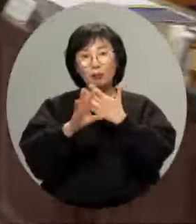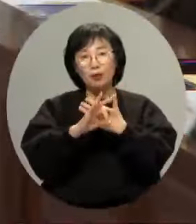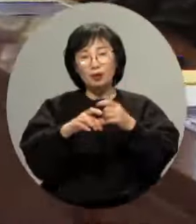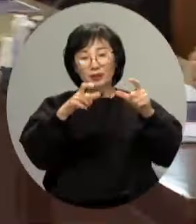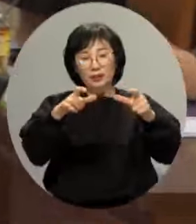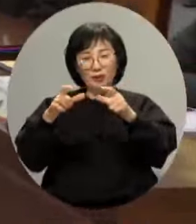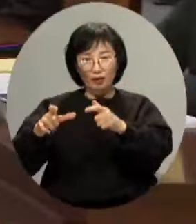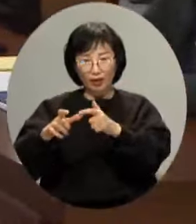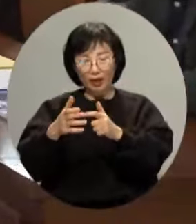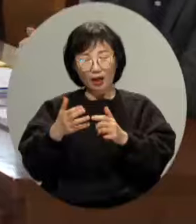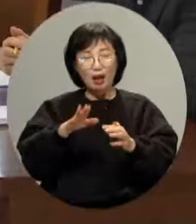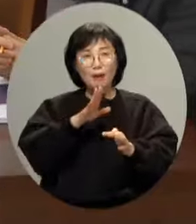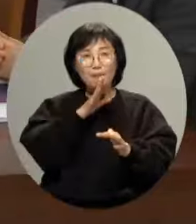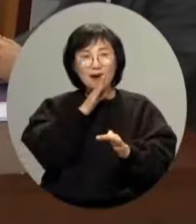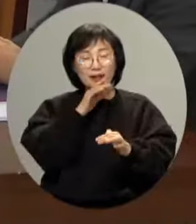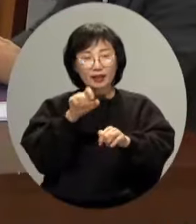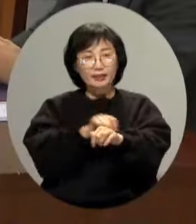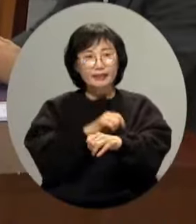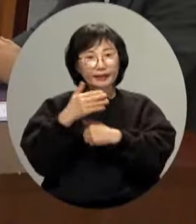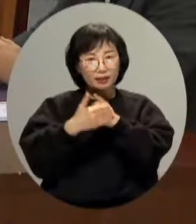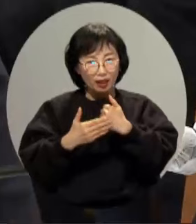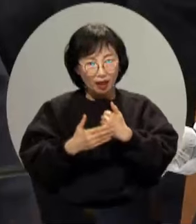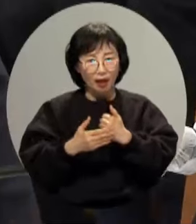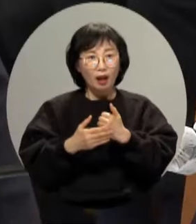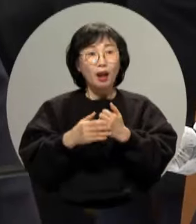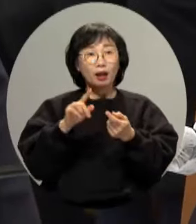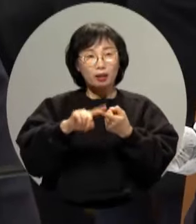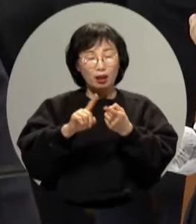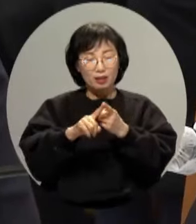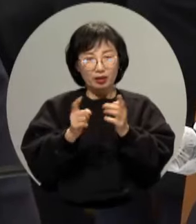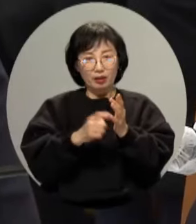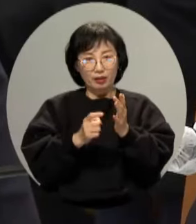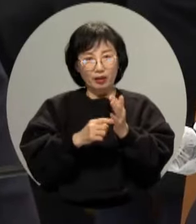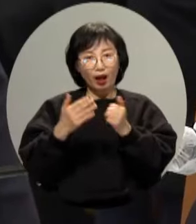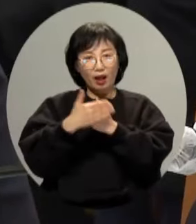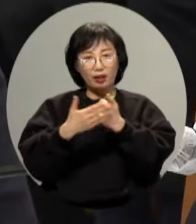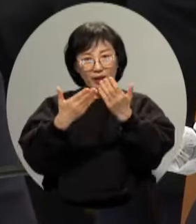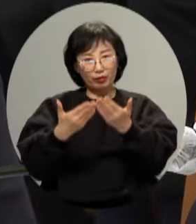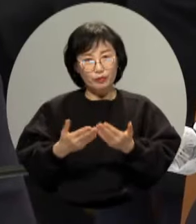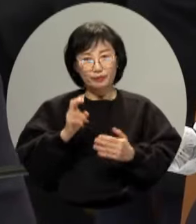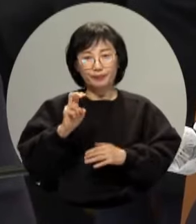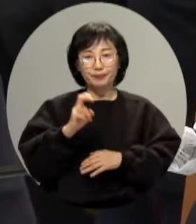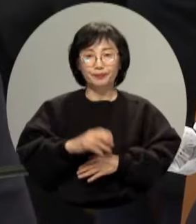기반시설과 예비타당성 특례, 인허가 신속처리 등의 혜택이 제공될 예정입니다.